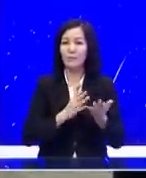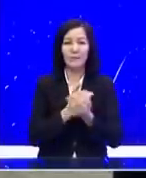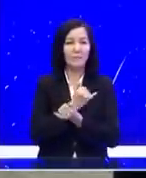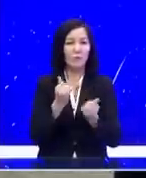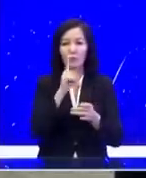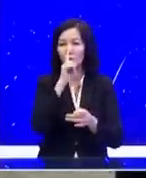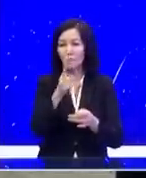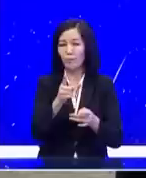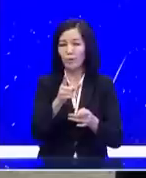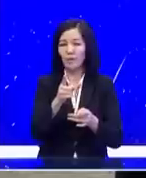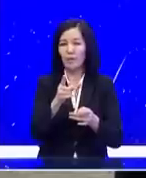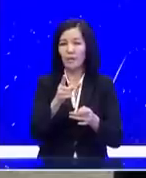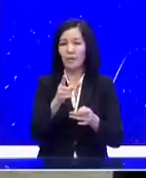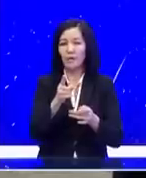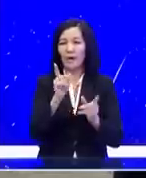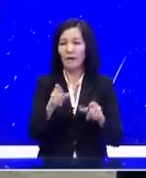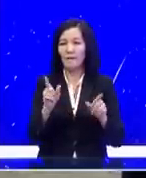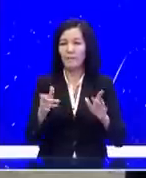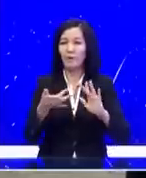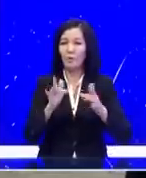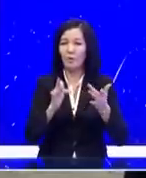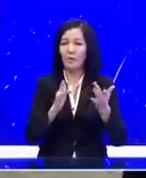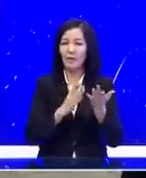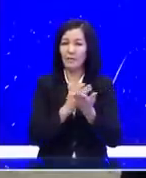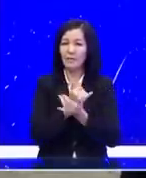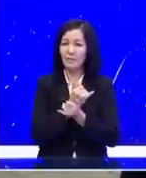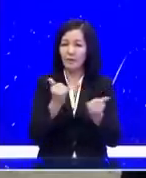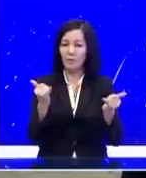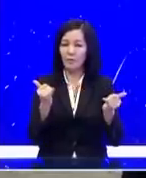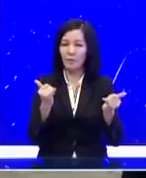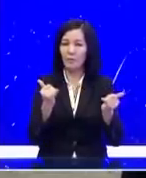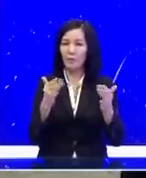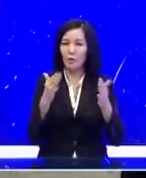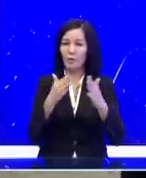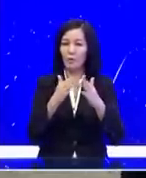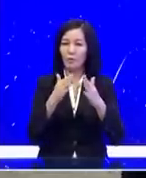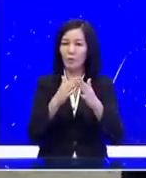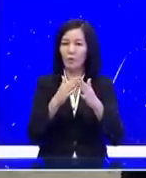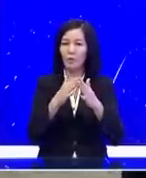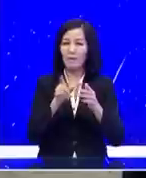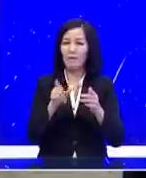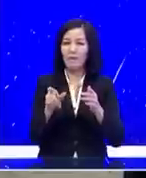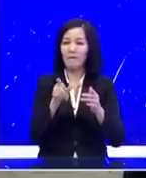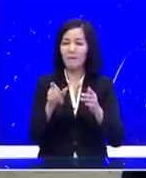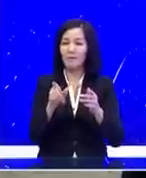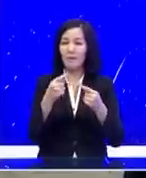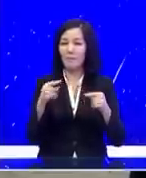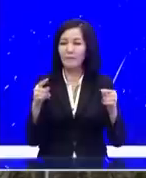қана сол жаңа клиенттерге онлайн режимінде жұмыс жасап, үйіне дейін жаңағы сол карточкаларын басқа